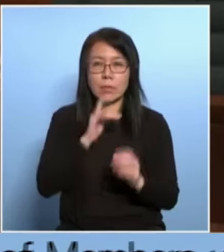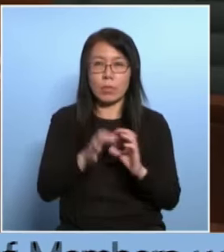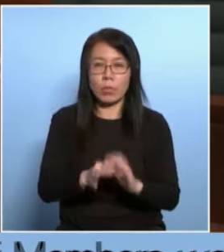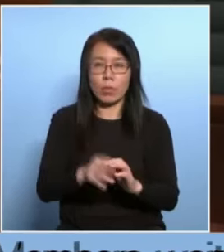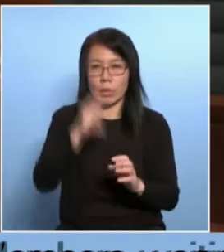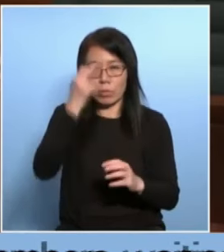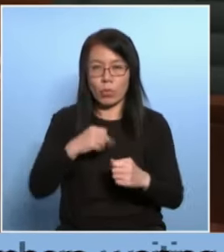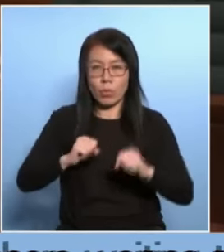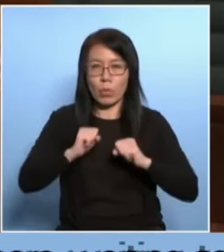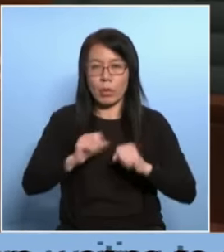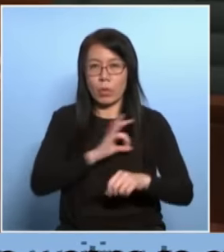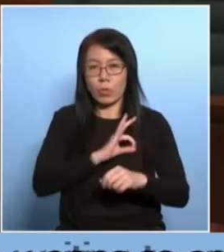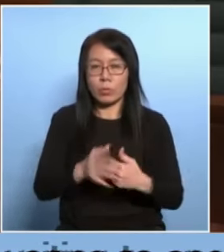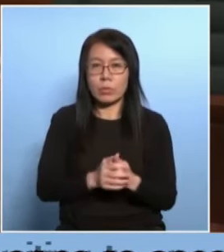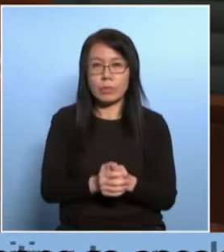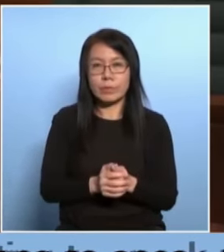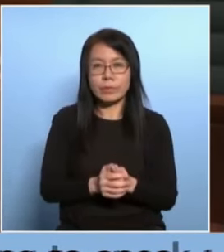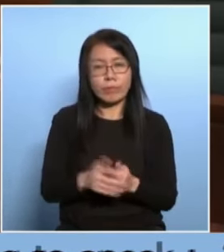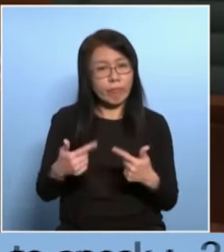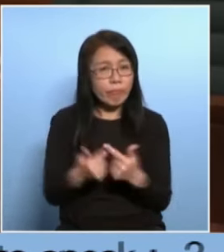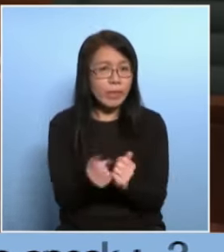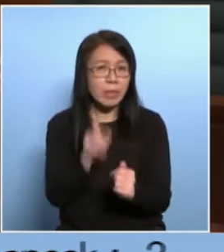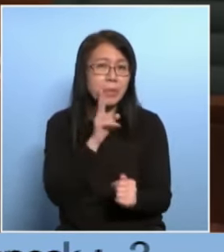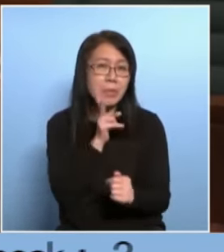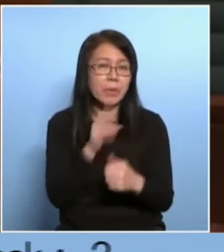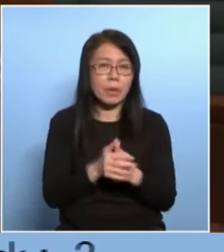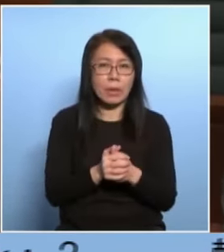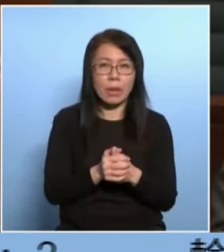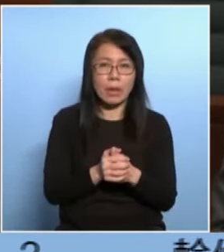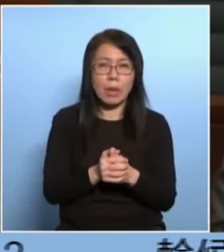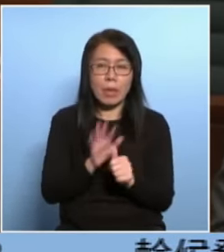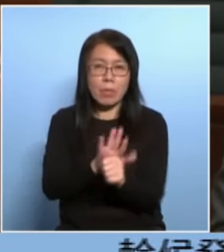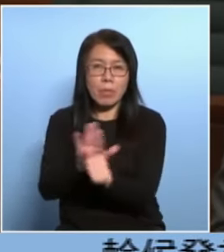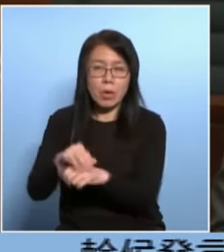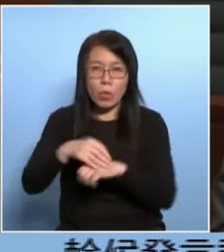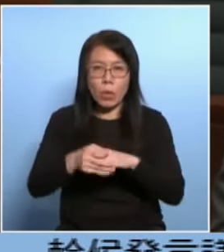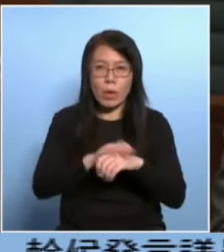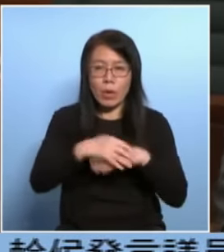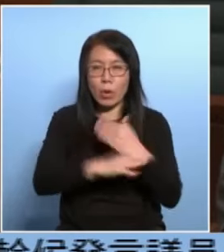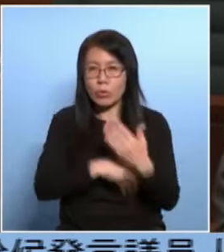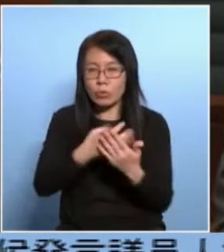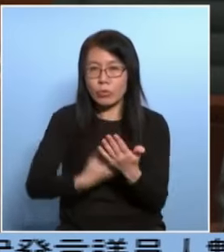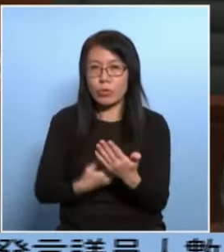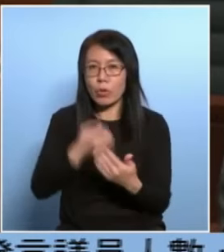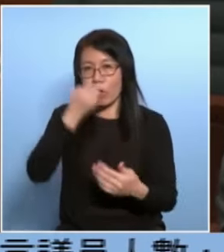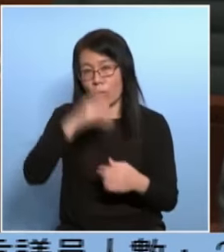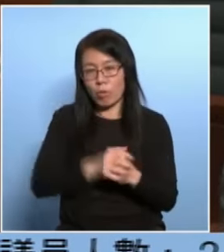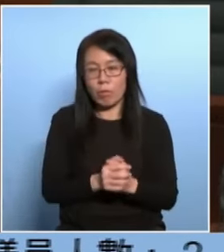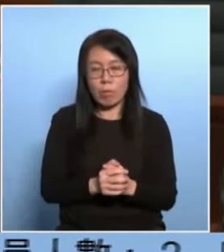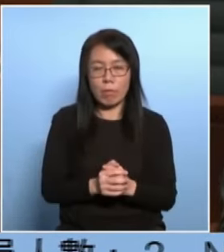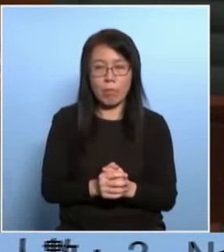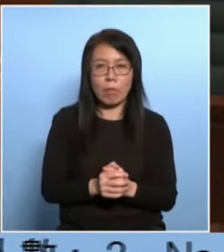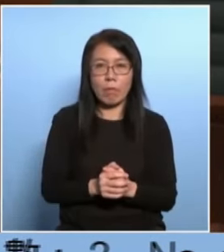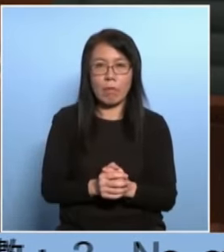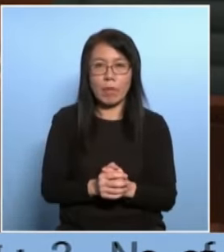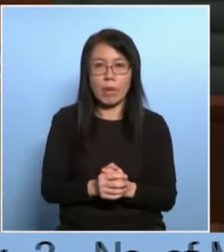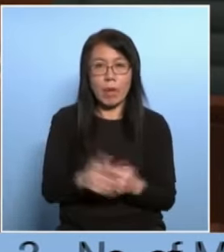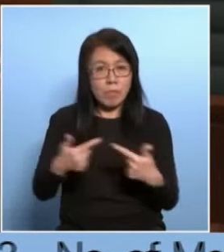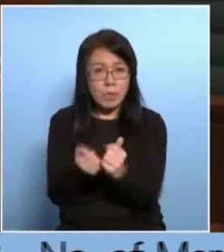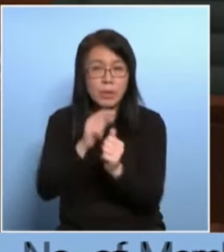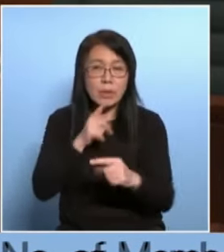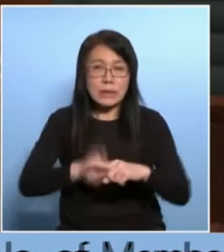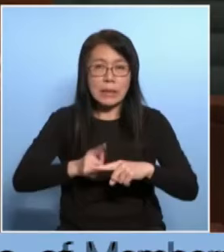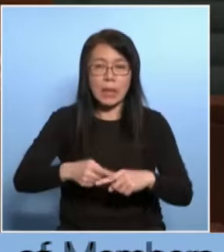運的活動有沒有符合不單止維護國家安全法、港區維護國家安全法，還有是符合